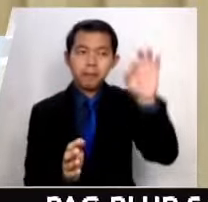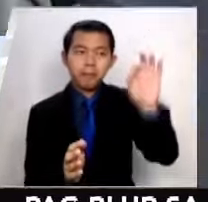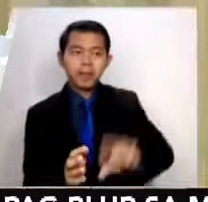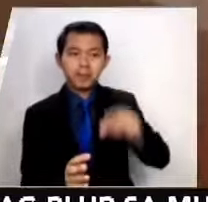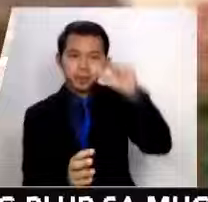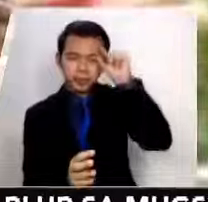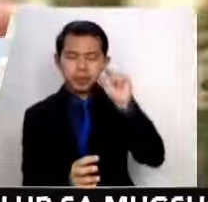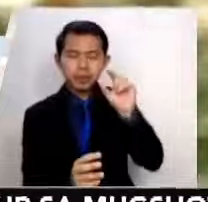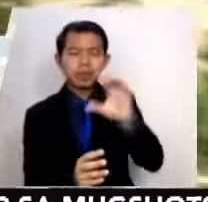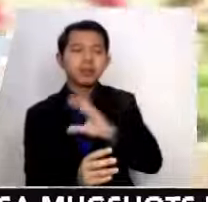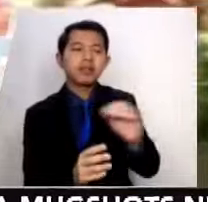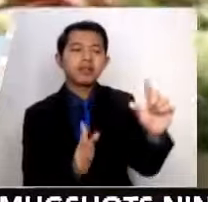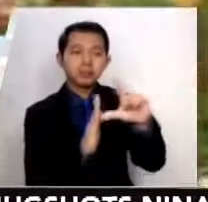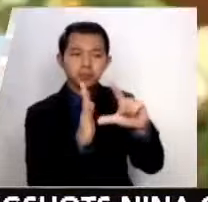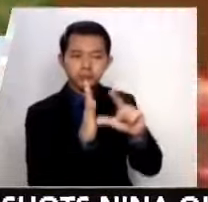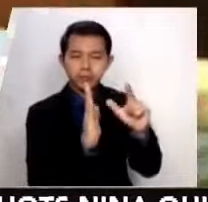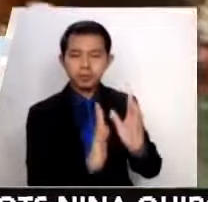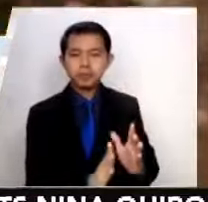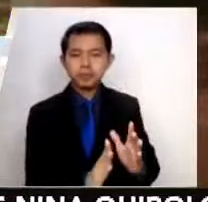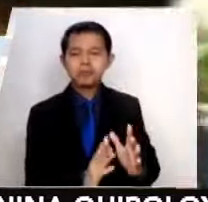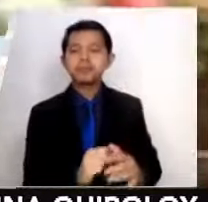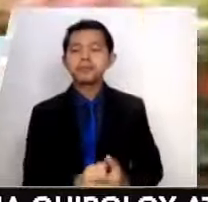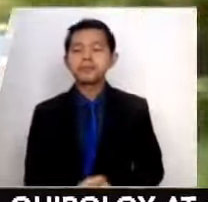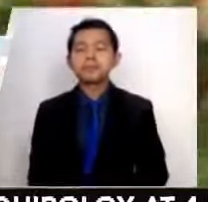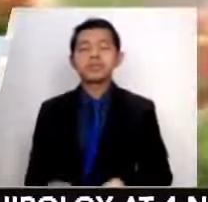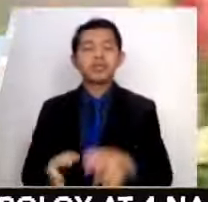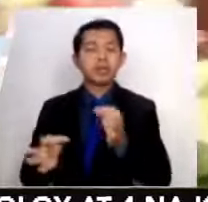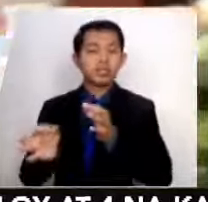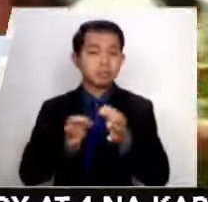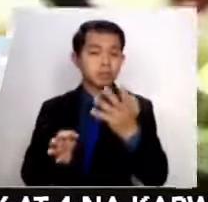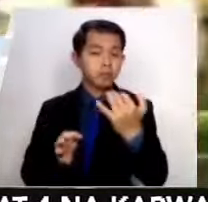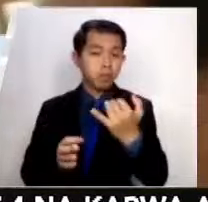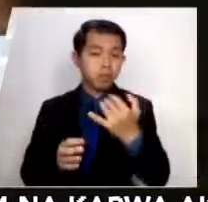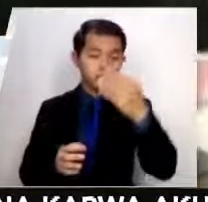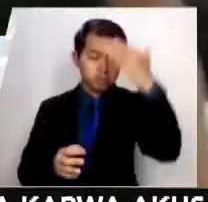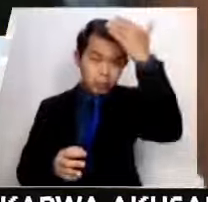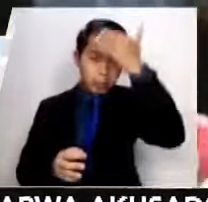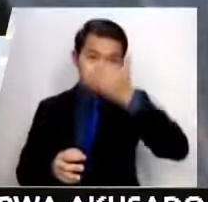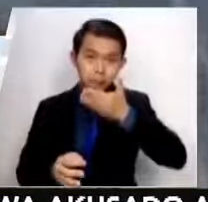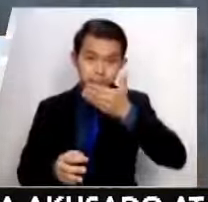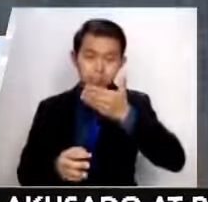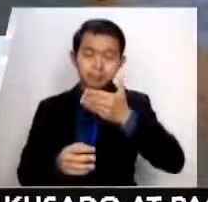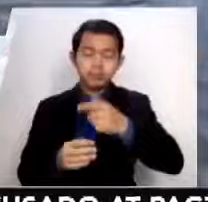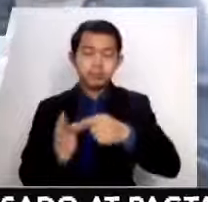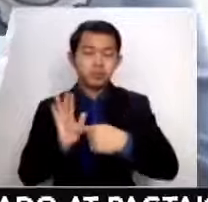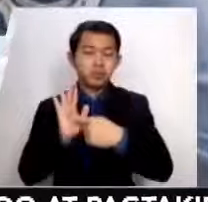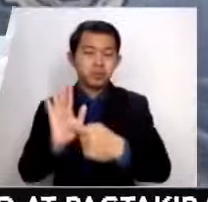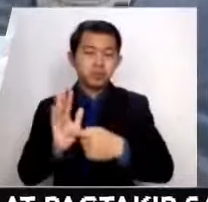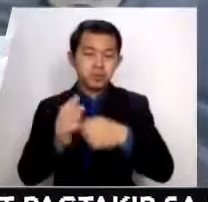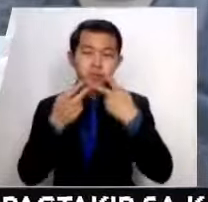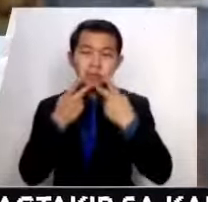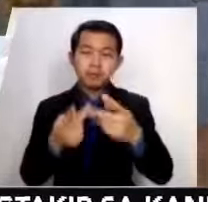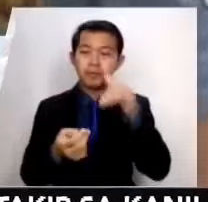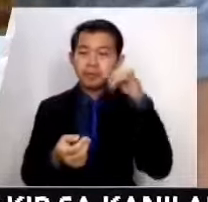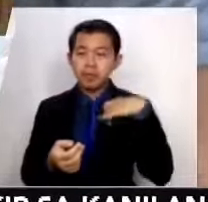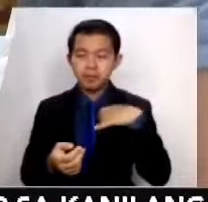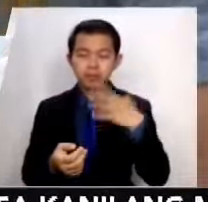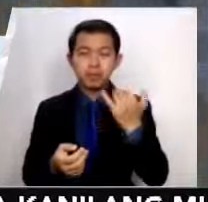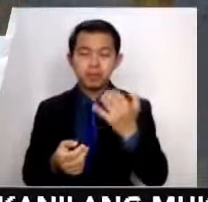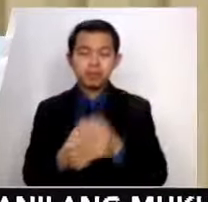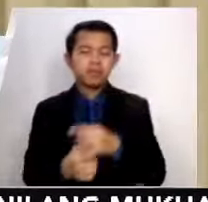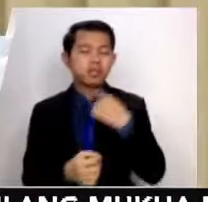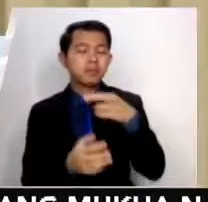po ang paliwanag naman kaya nakatakip ang mukha n kulo n ipresenta sa publiko kahapon ng lawyers at saka ng